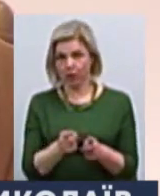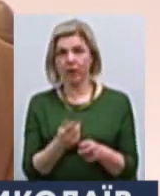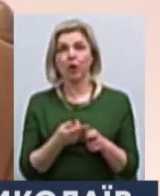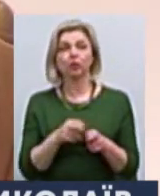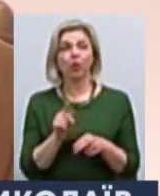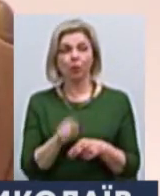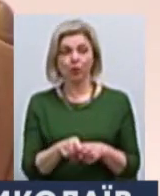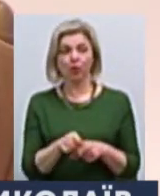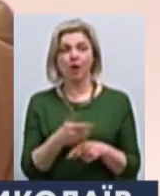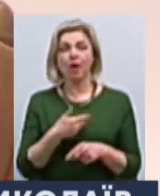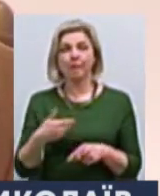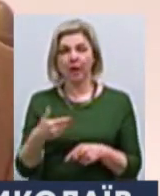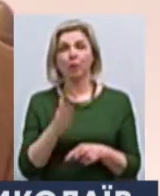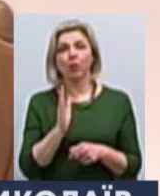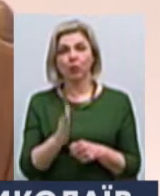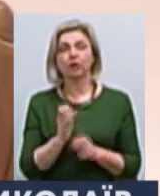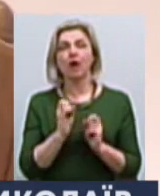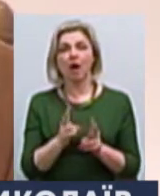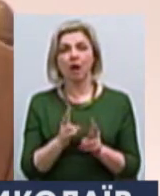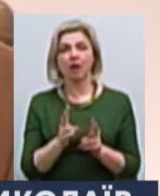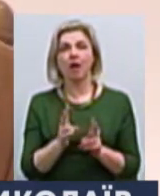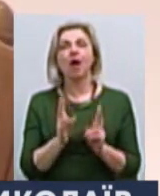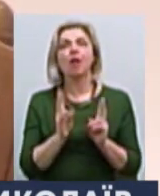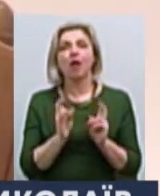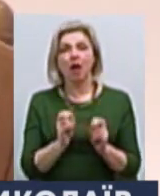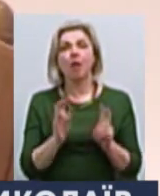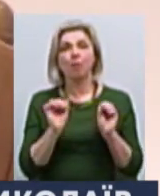Тому ми будемо якнаймога